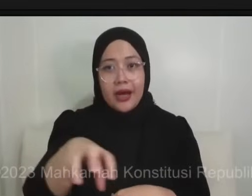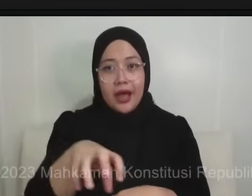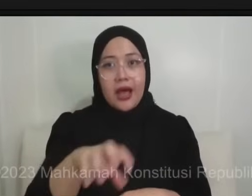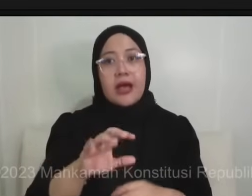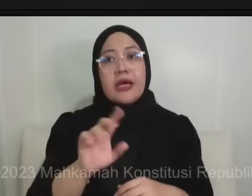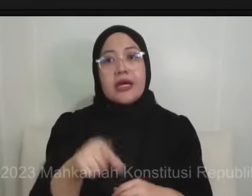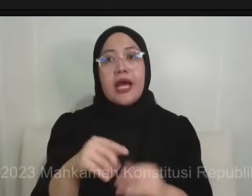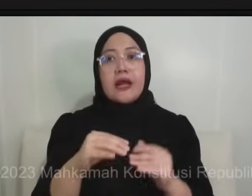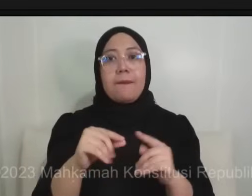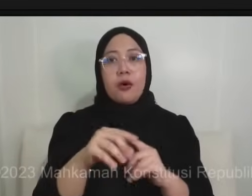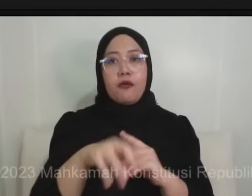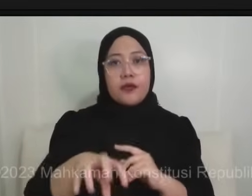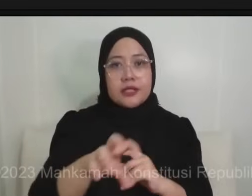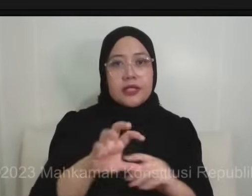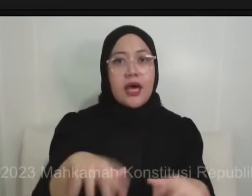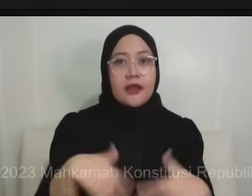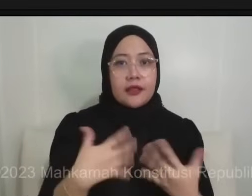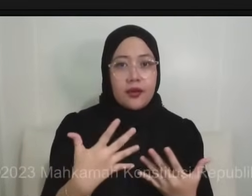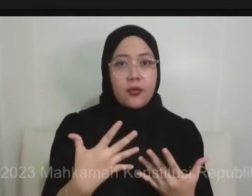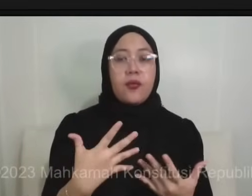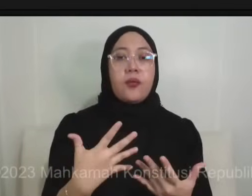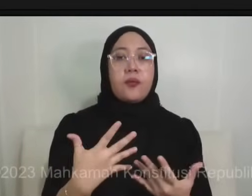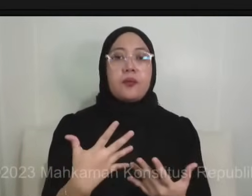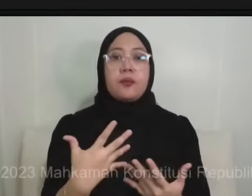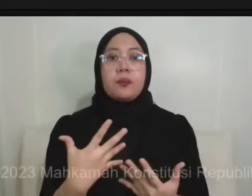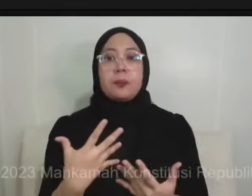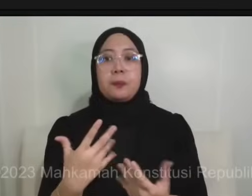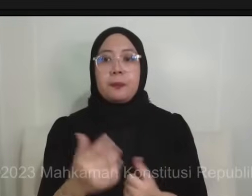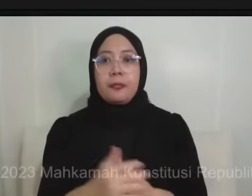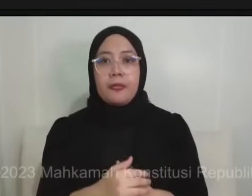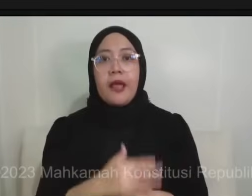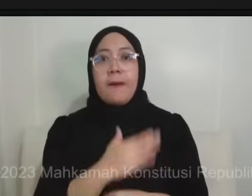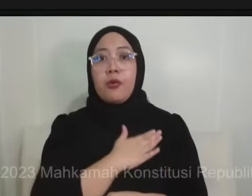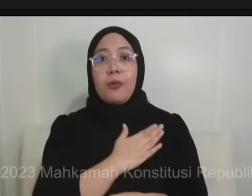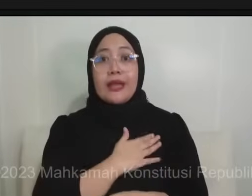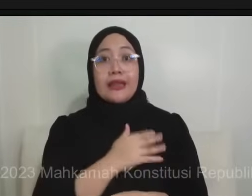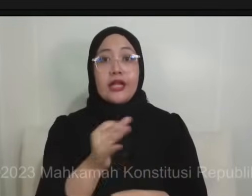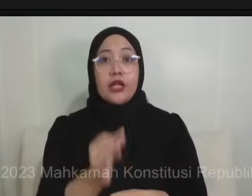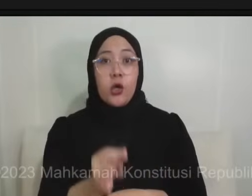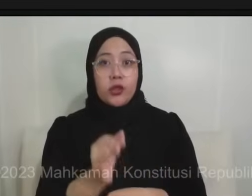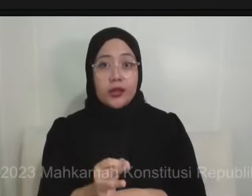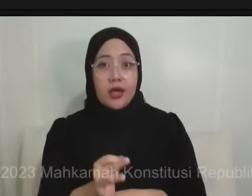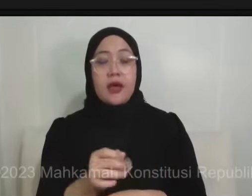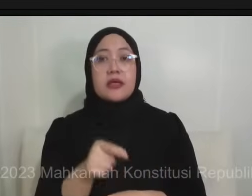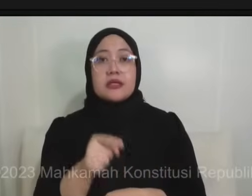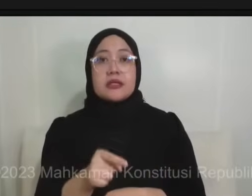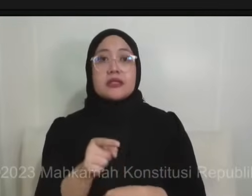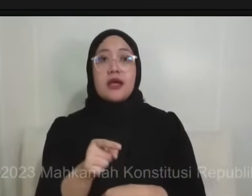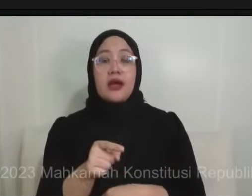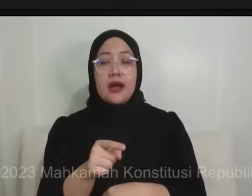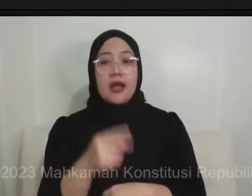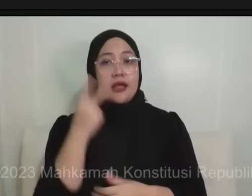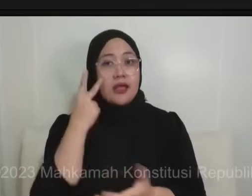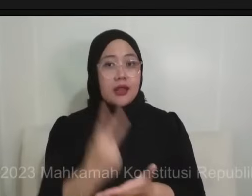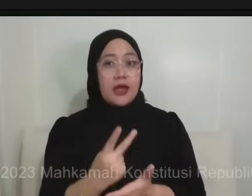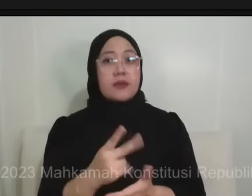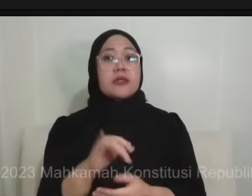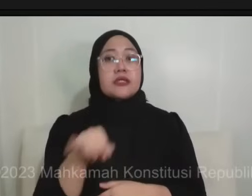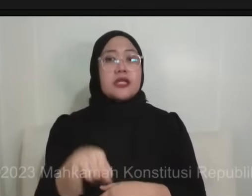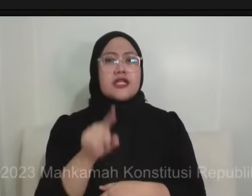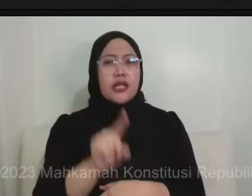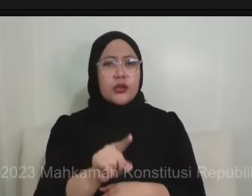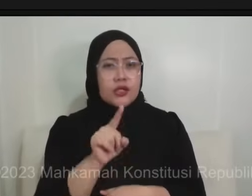tingkat provinsi maupun kabupaten kota secara nyata menjadi satu-satunya